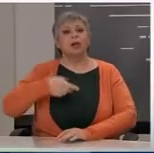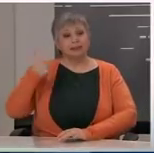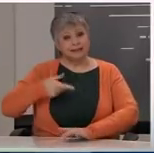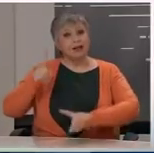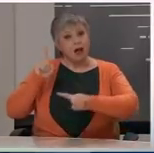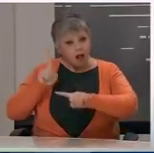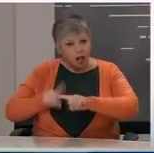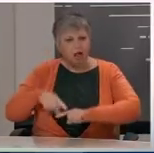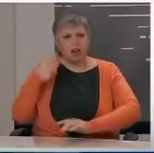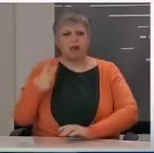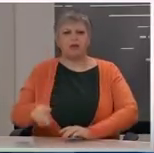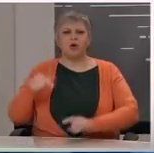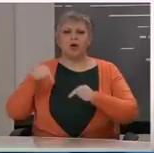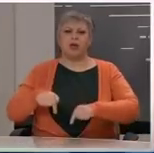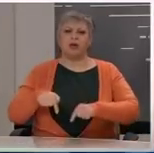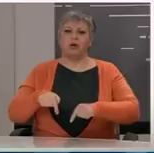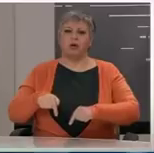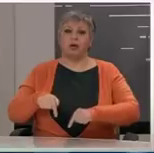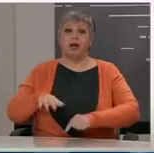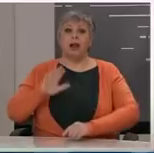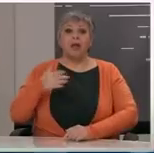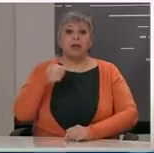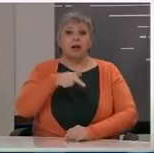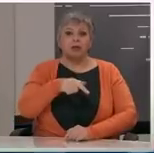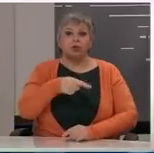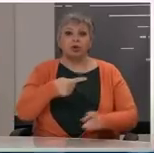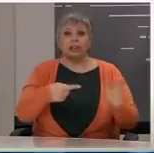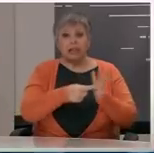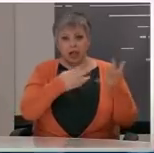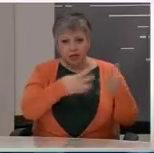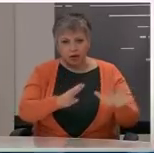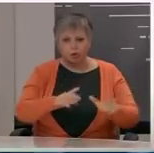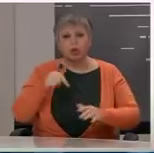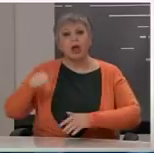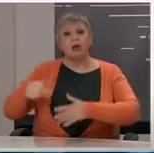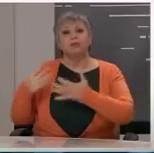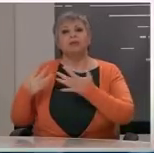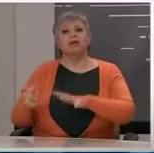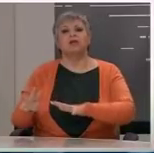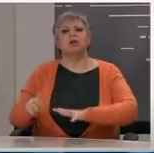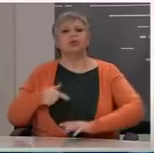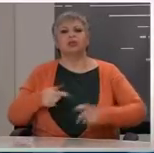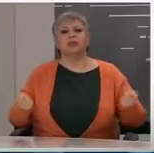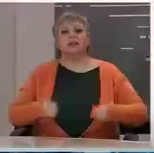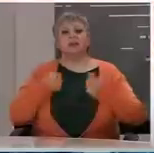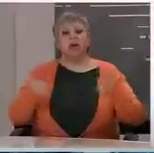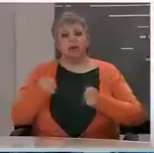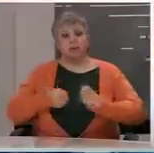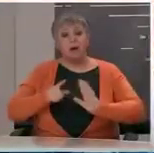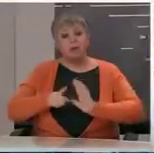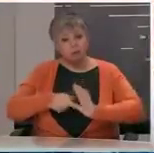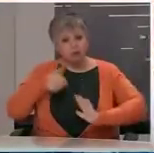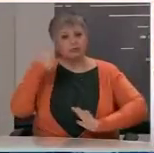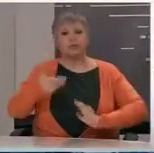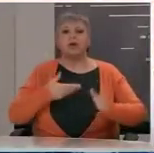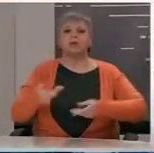της ελληνικής βιομηχανίας στα 1.900, και τι κάναμε? Πρώτη φορά το στείλαμε σε διαπραγμάτευση, όπως και τη